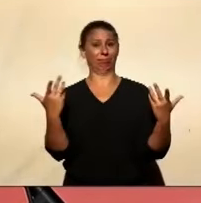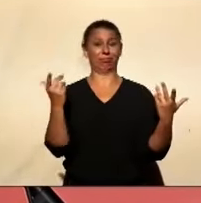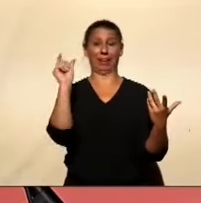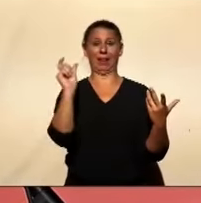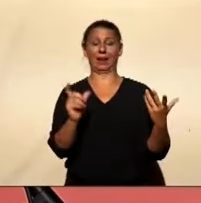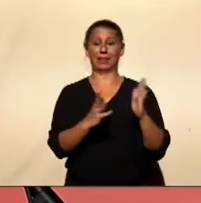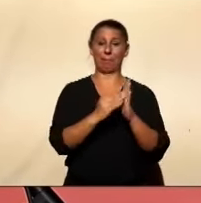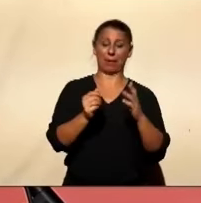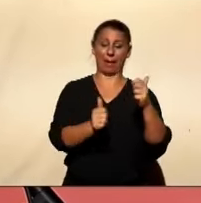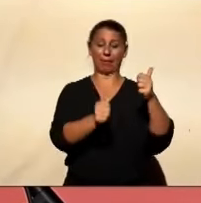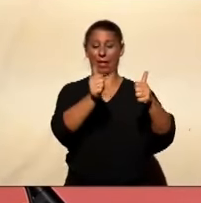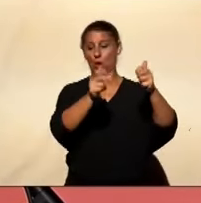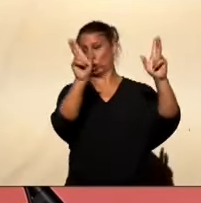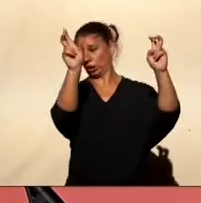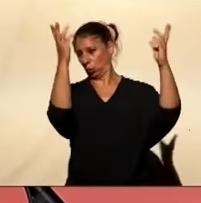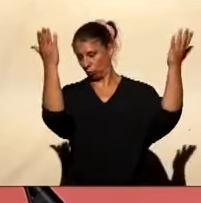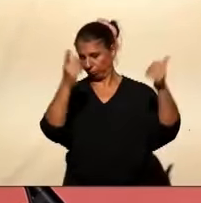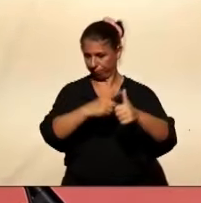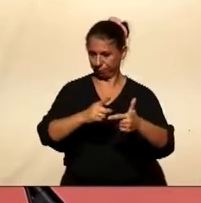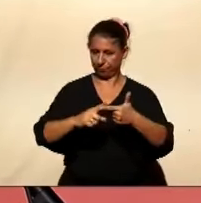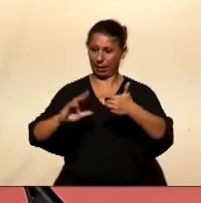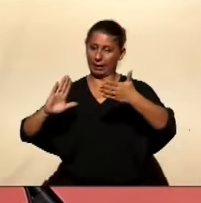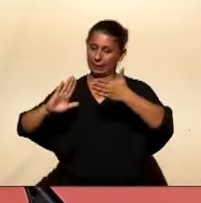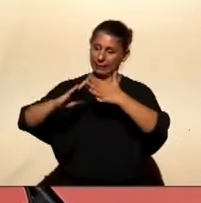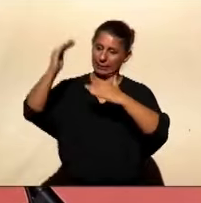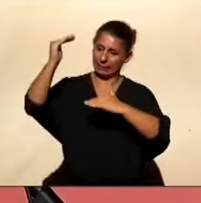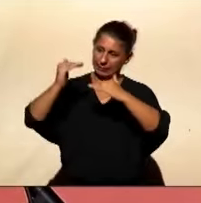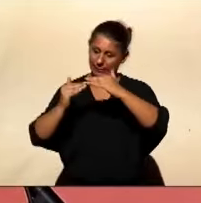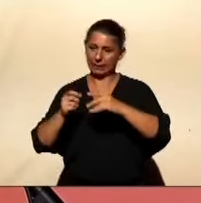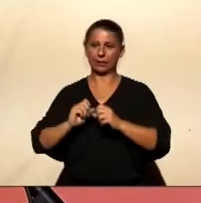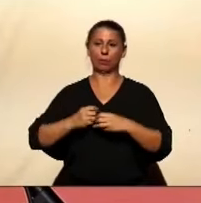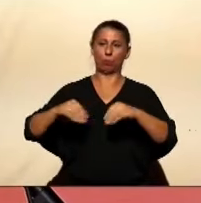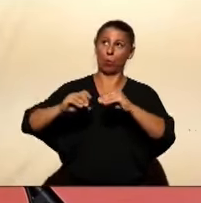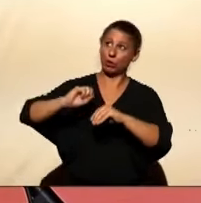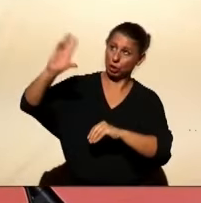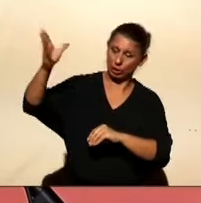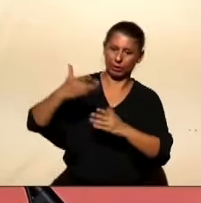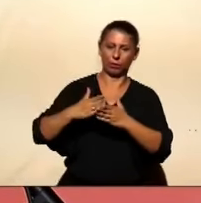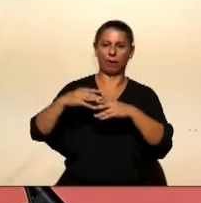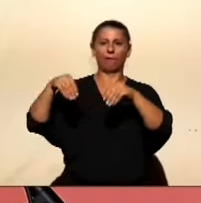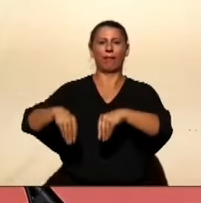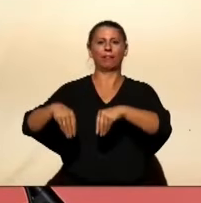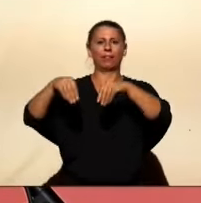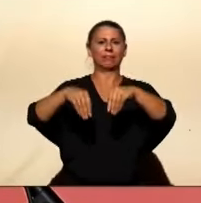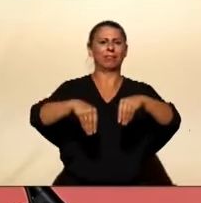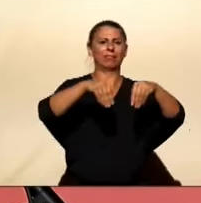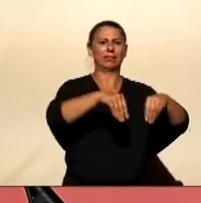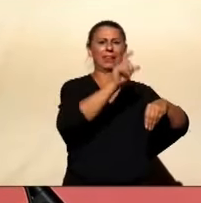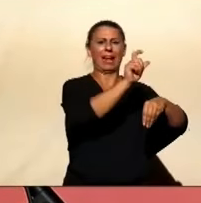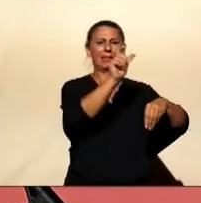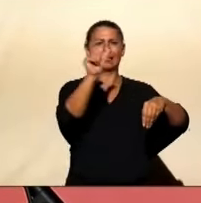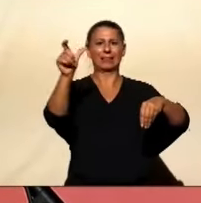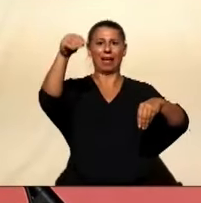όπως ανταγωνιστικότητα, σύγκληση, εξωστρέφεια. Έτσι βαφτίζουν οι καπιταλιστές, βλέπετε,